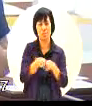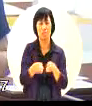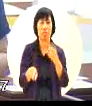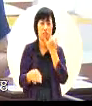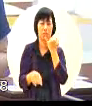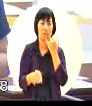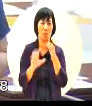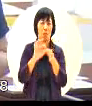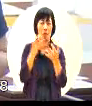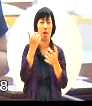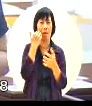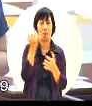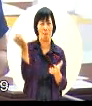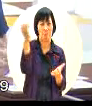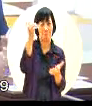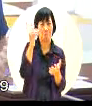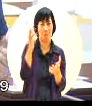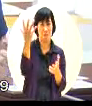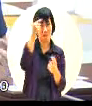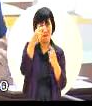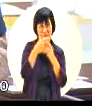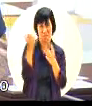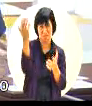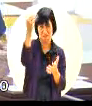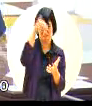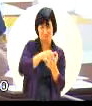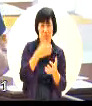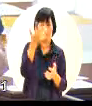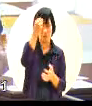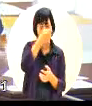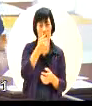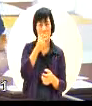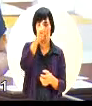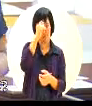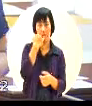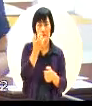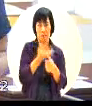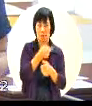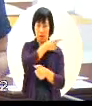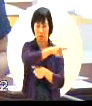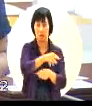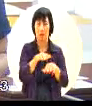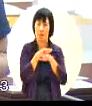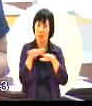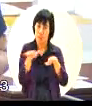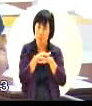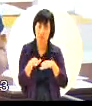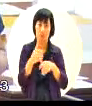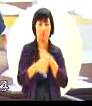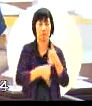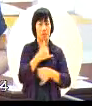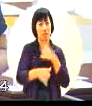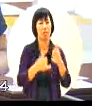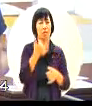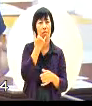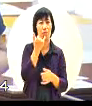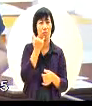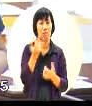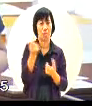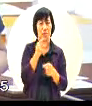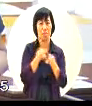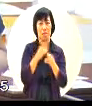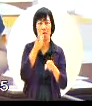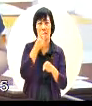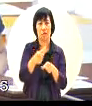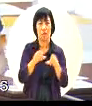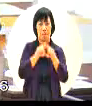人到这个年龄的时候可以安稳的过渡住，不要让他的子孙有负担的，然后以他评价的方式可以是不是可以来服务，